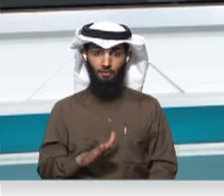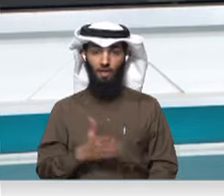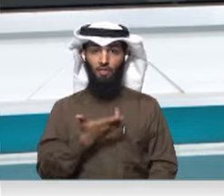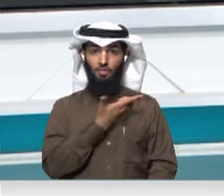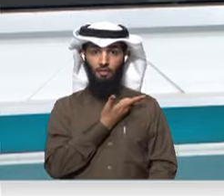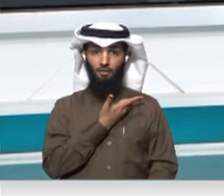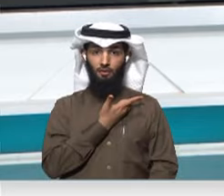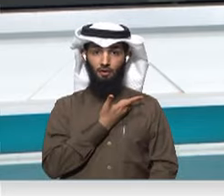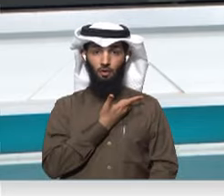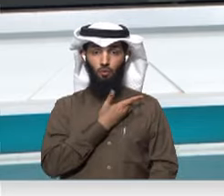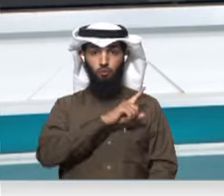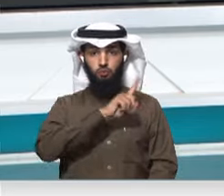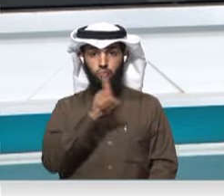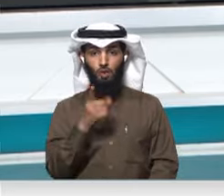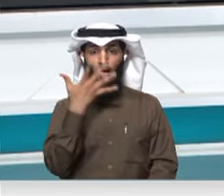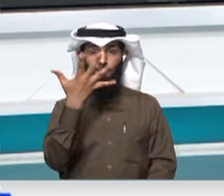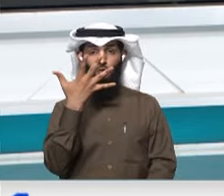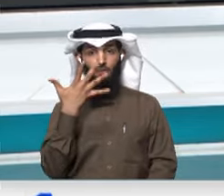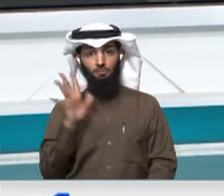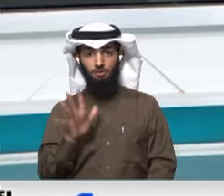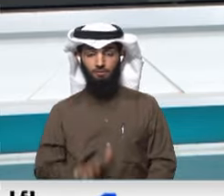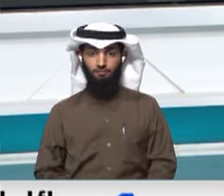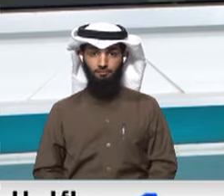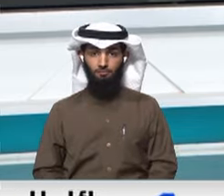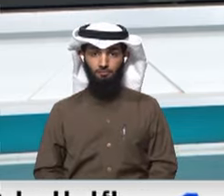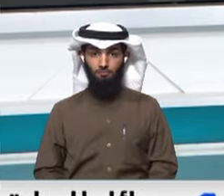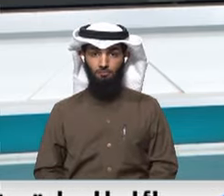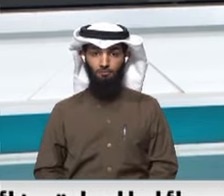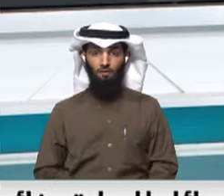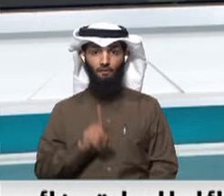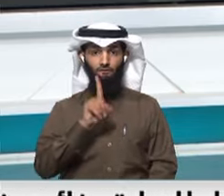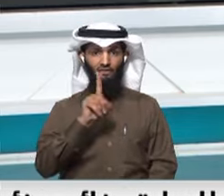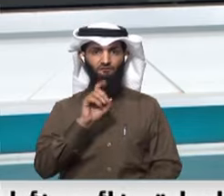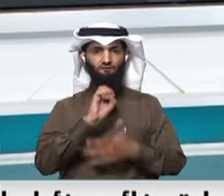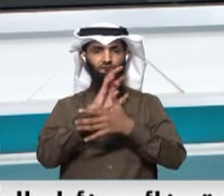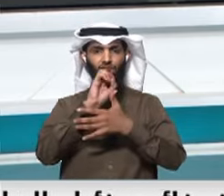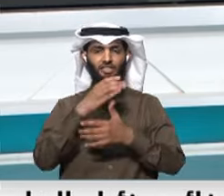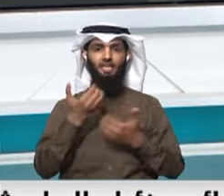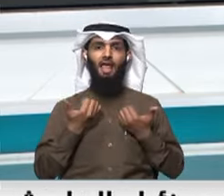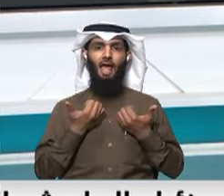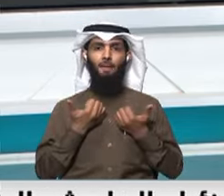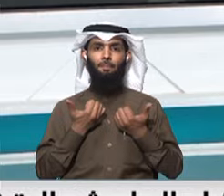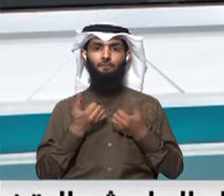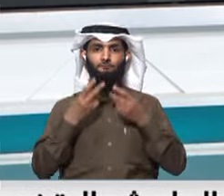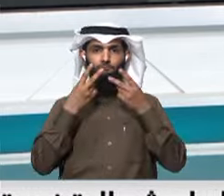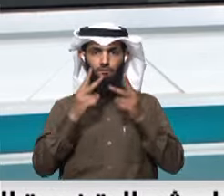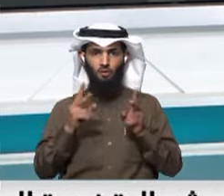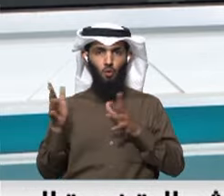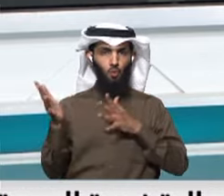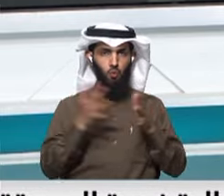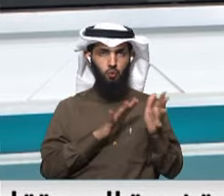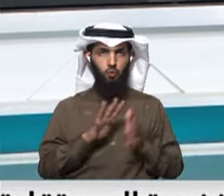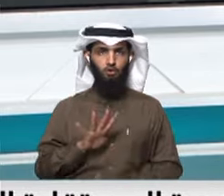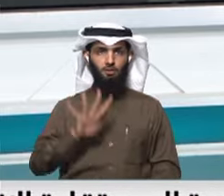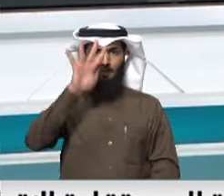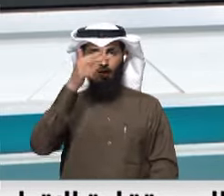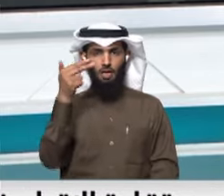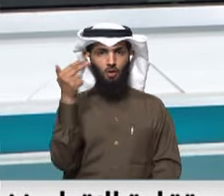قد تصل سرعة الرياح إلى 55 كيلومتر في الساعة. ابتداء من فجر يوم الأربعاء مع دخول الرياح الشمالية الغربية